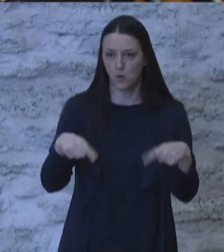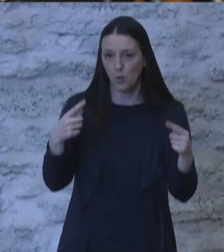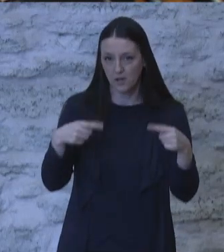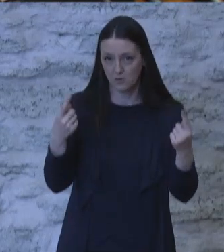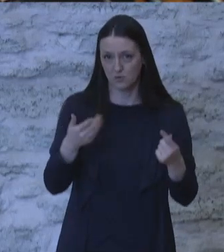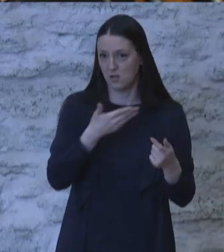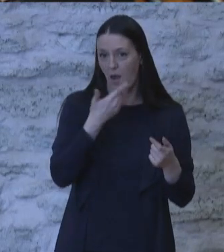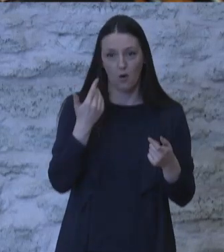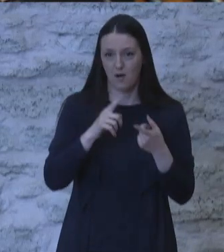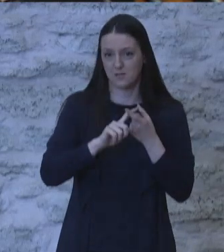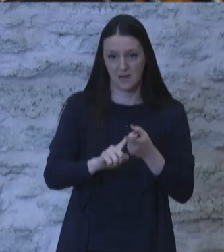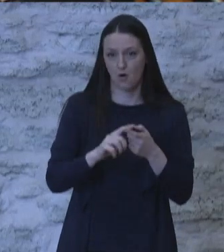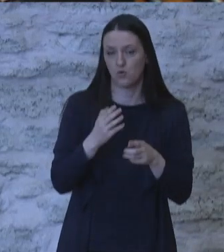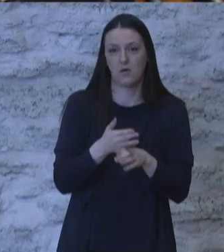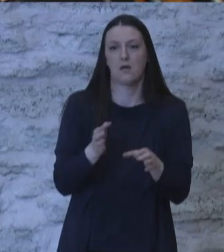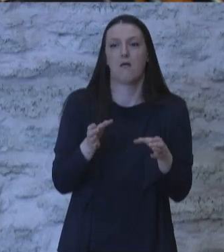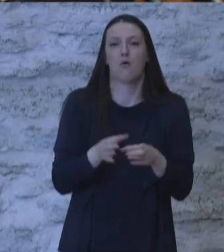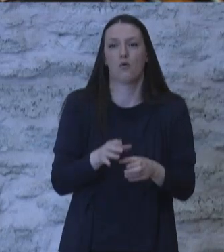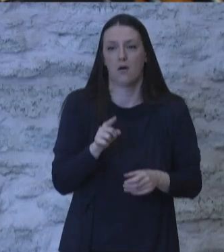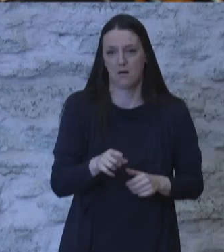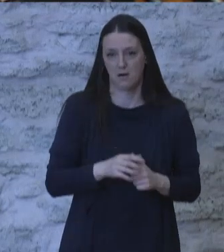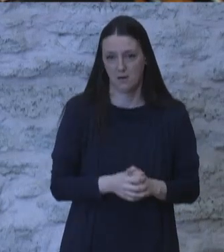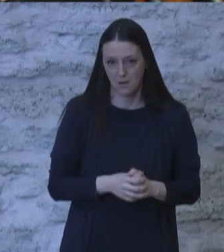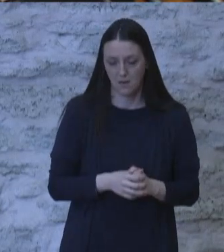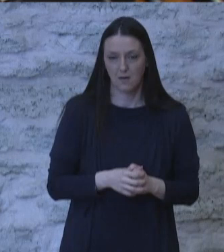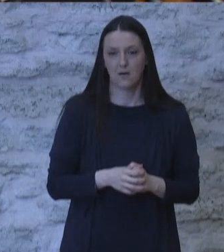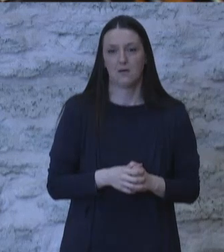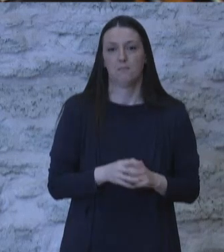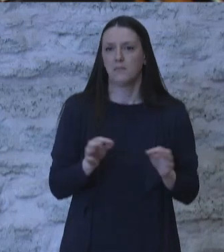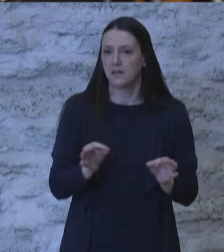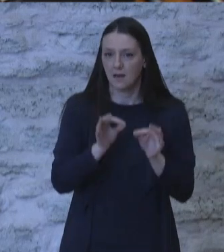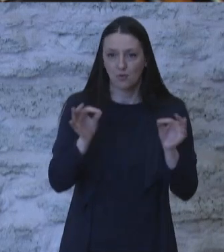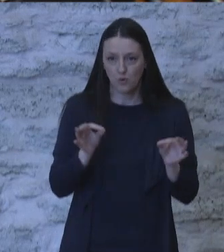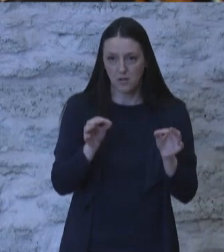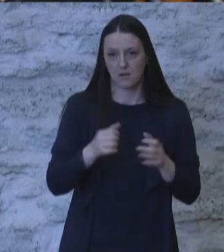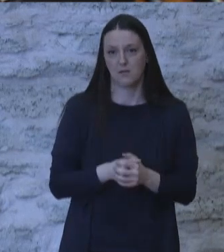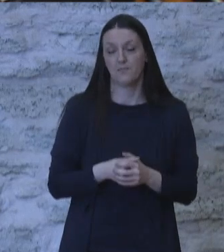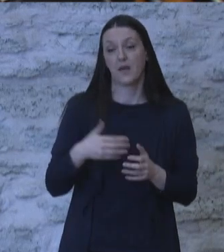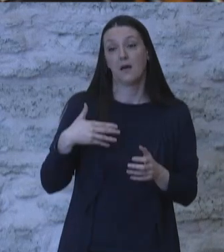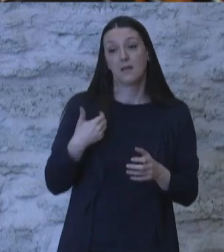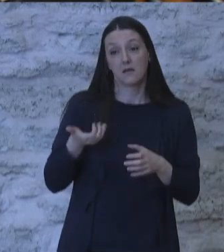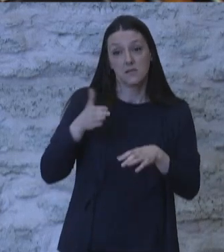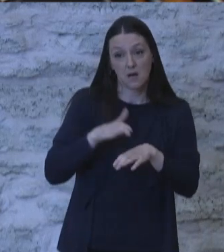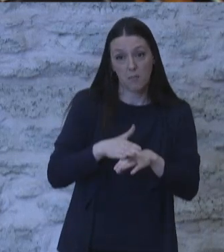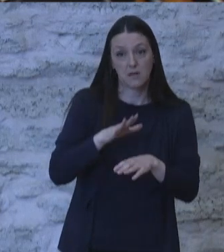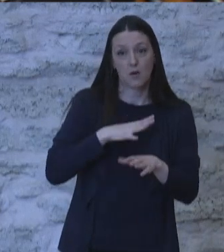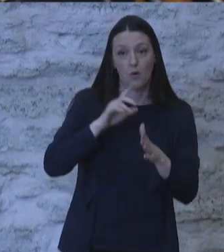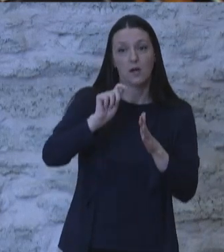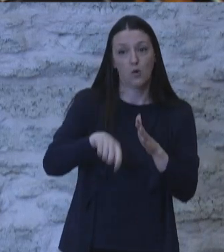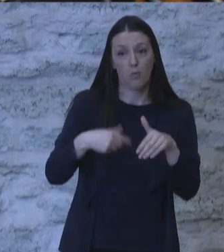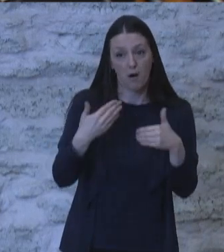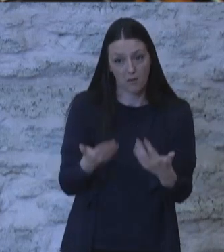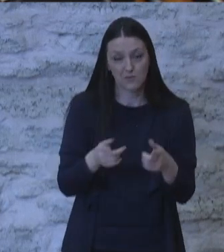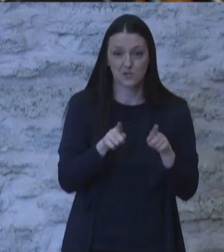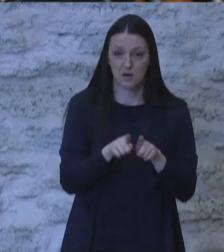kuidagi seotud erakonnaga, need toetusid tervisaameti loale ja ka teie alluvale PPA